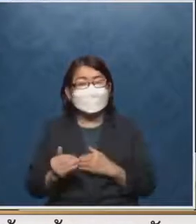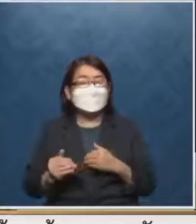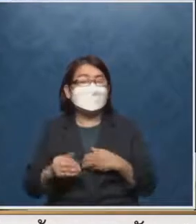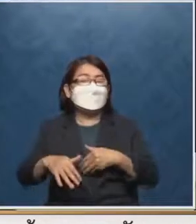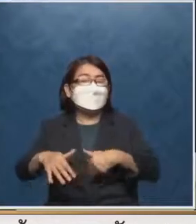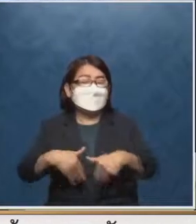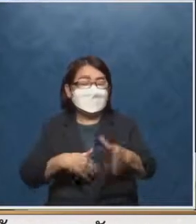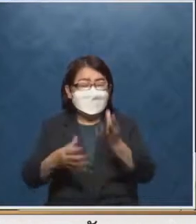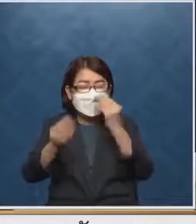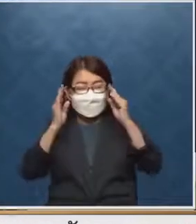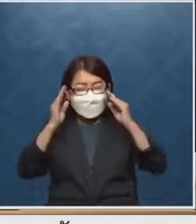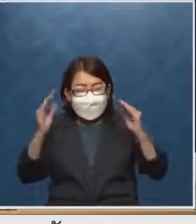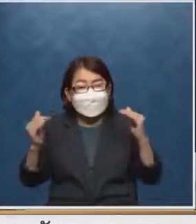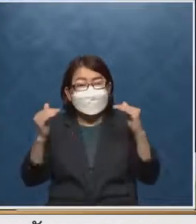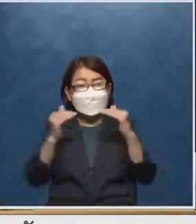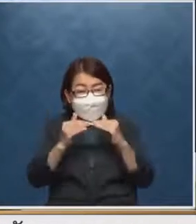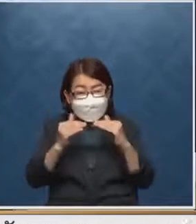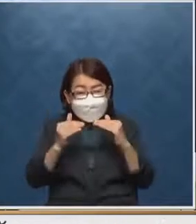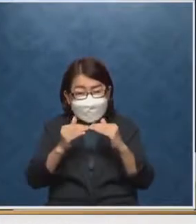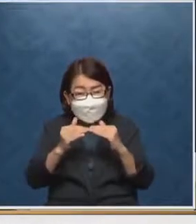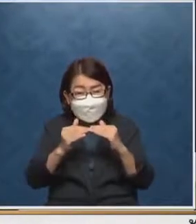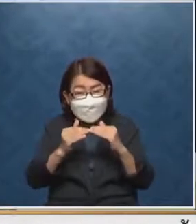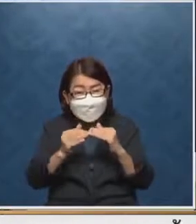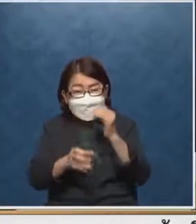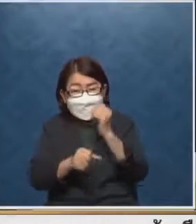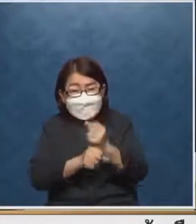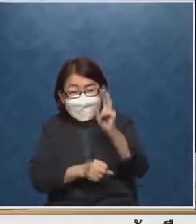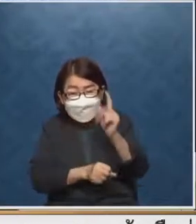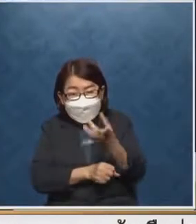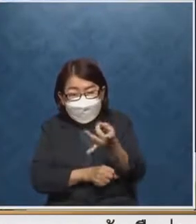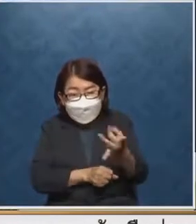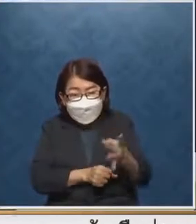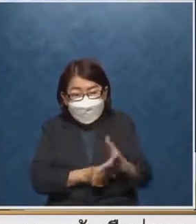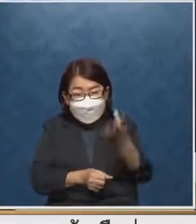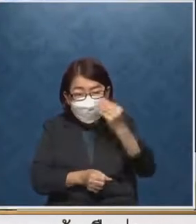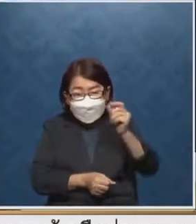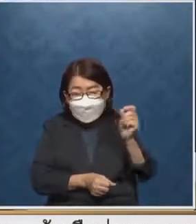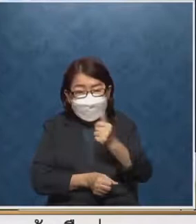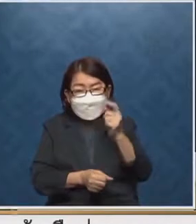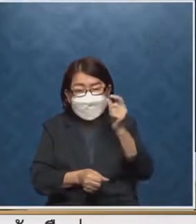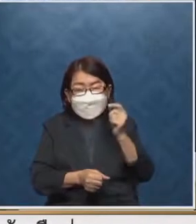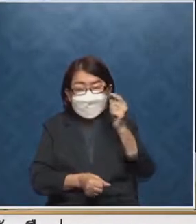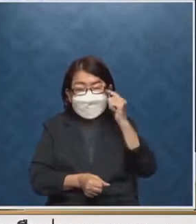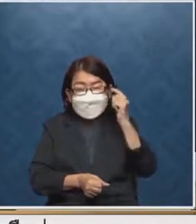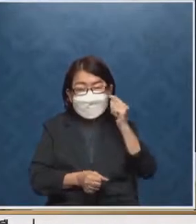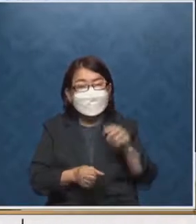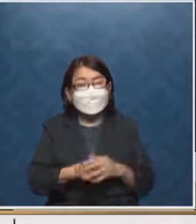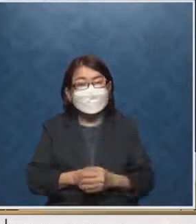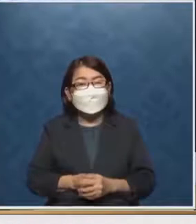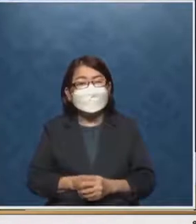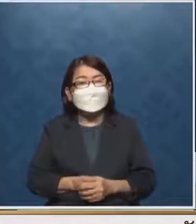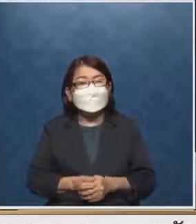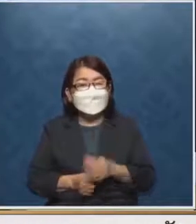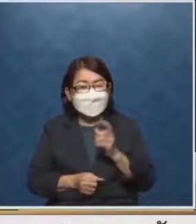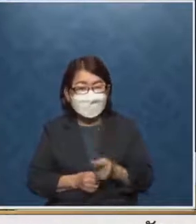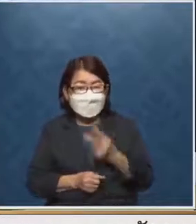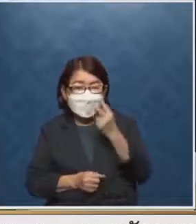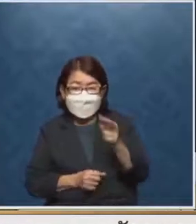อตั้งหัวข้อประเด็นดีมากเลยนะสร้างการรู้เท่าทันสื่อและการเฝ้าระวัง